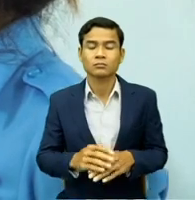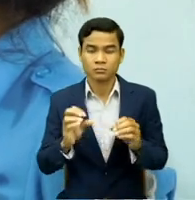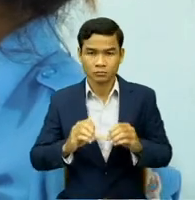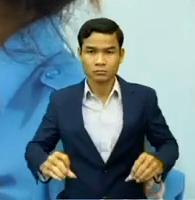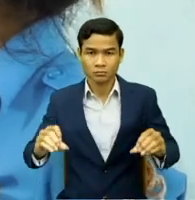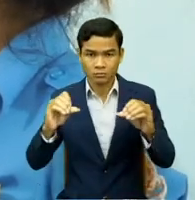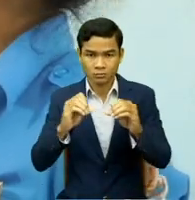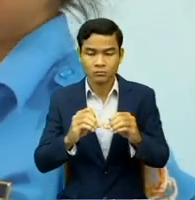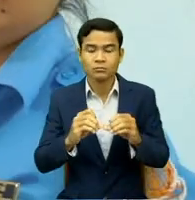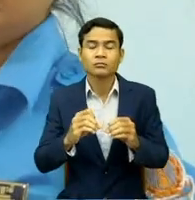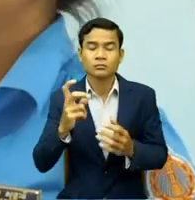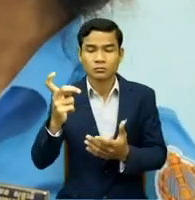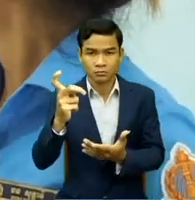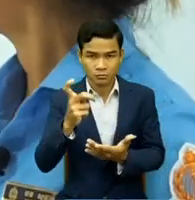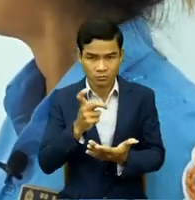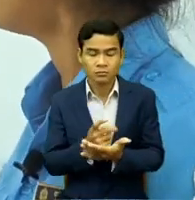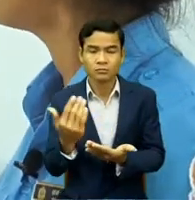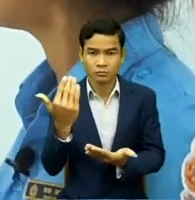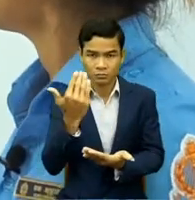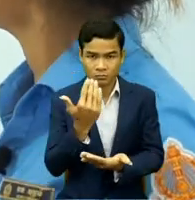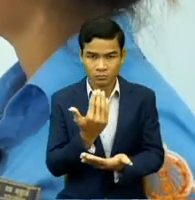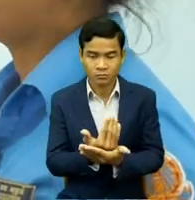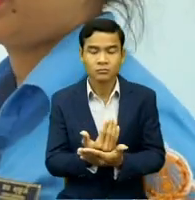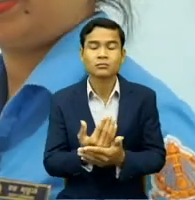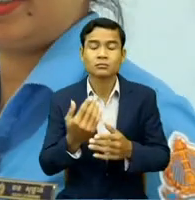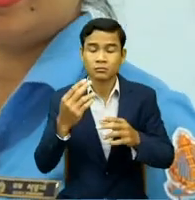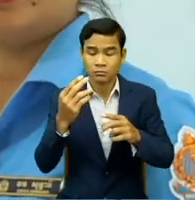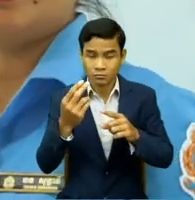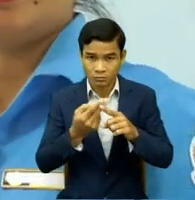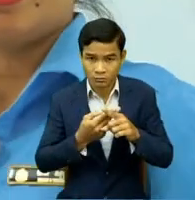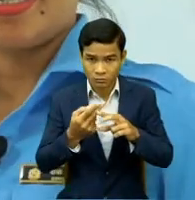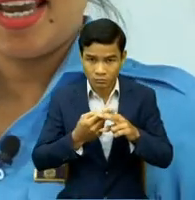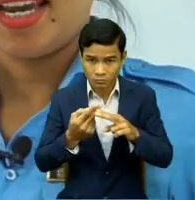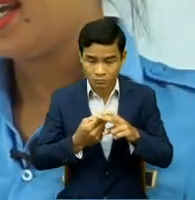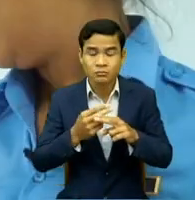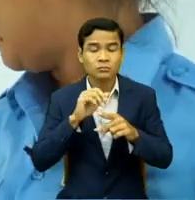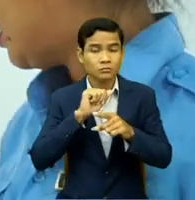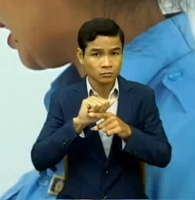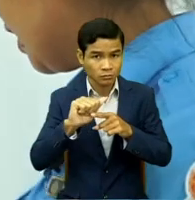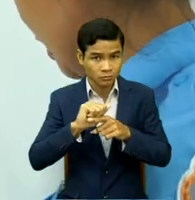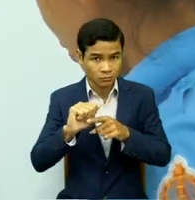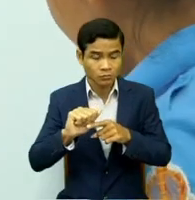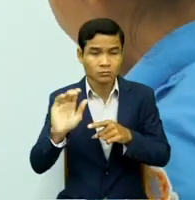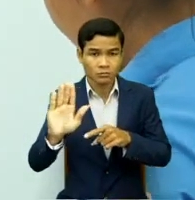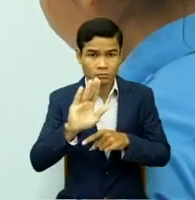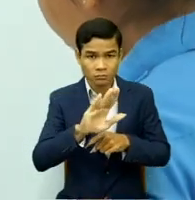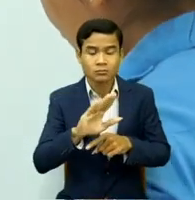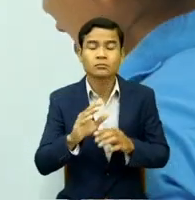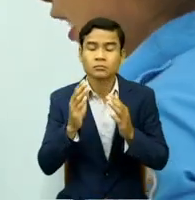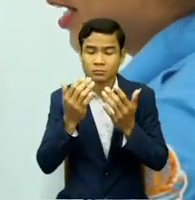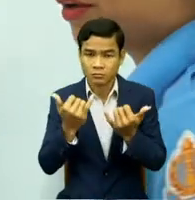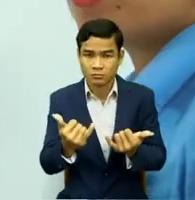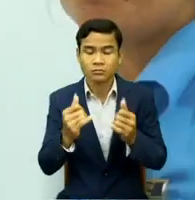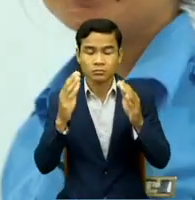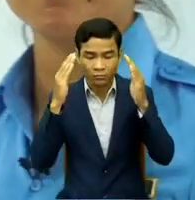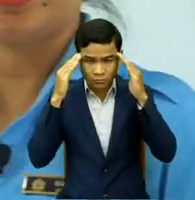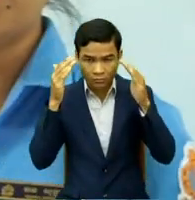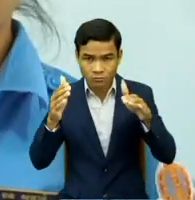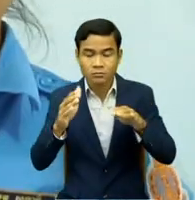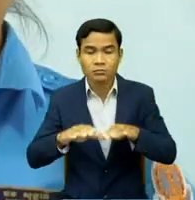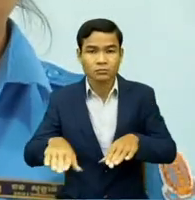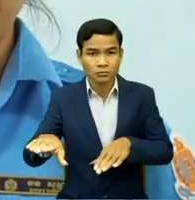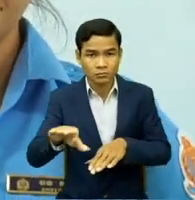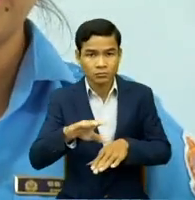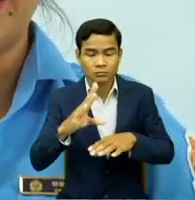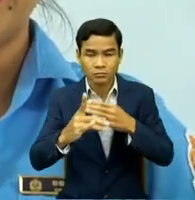លំនាំ គំរូ ស្ទួន ការ វឹក ហាត់ លំហាត់ ចា អញ្ចឹង ឥឡូវ កូន តាម ដាន ទាំង អស់ គ្នា តើ អ្នក គ្រូ នឹង មាន អ្វី